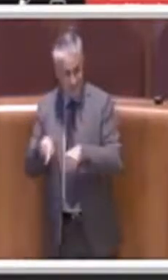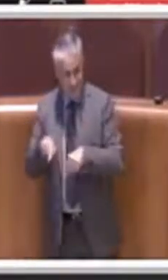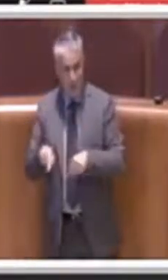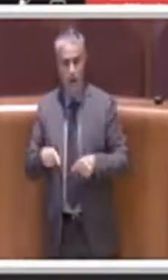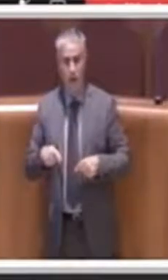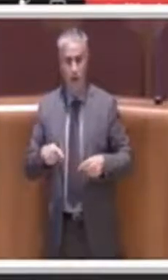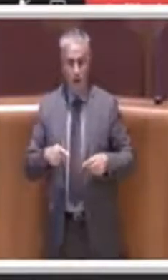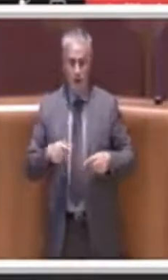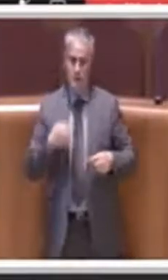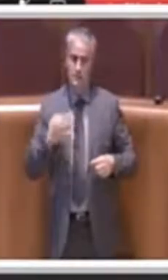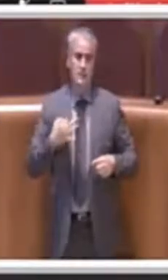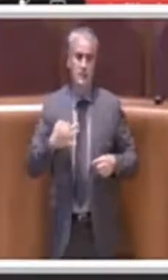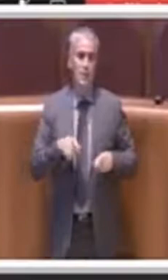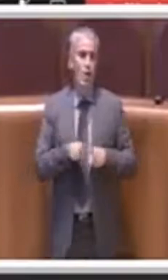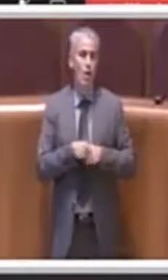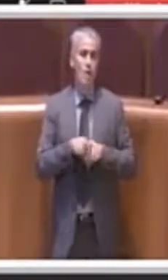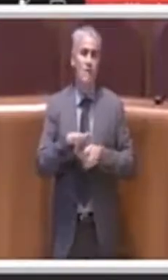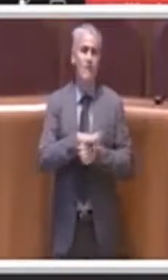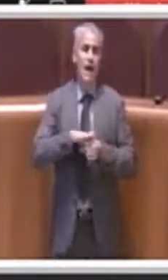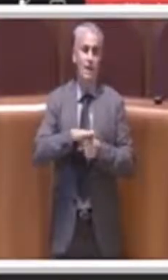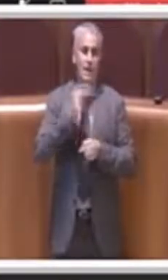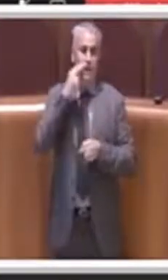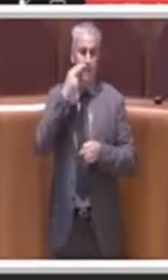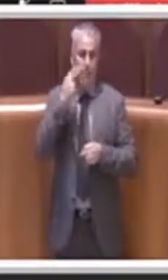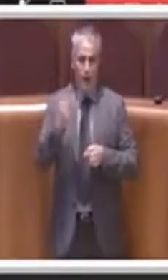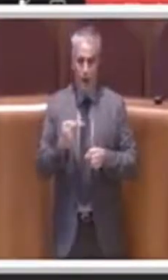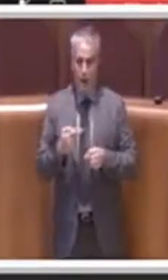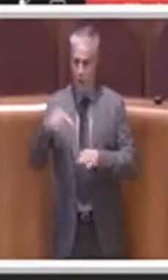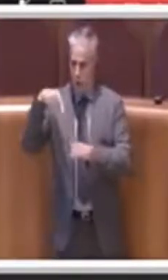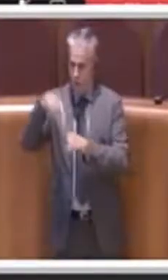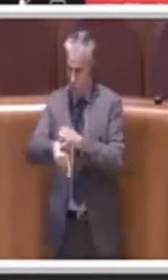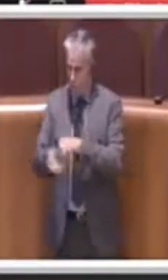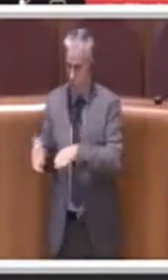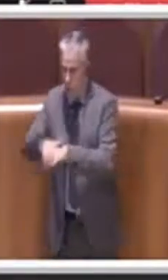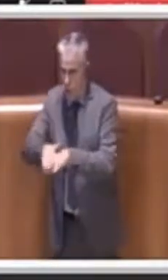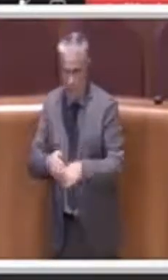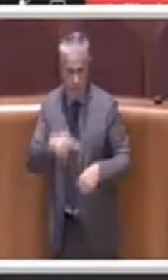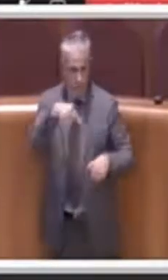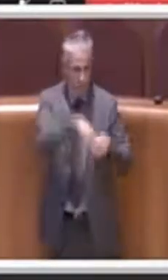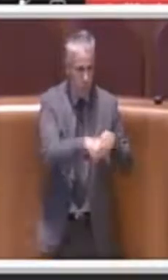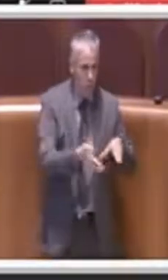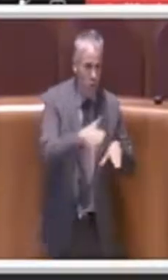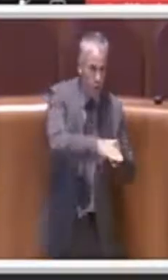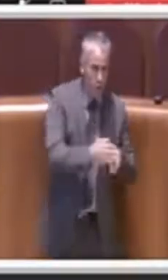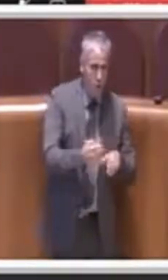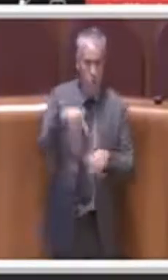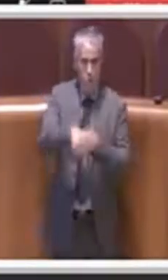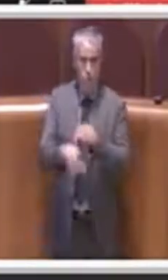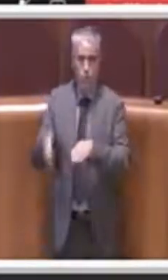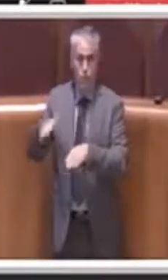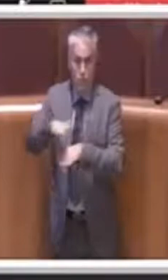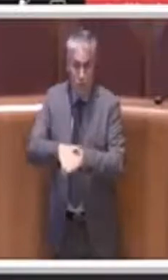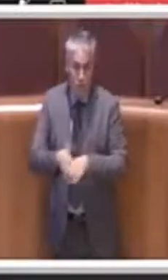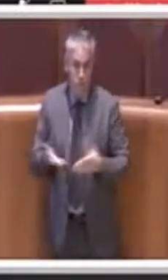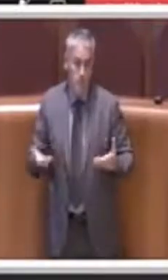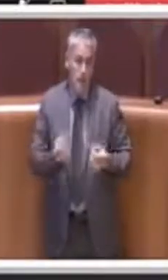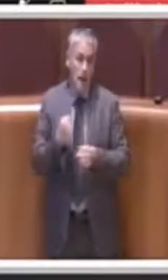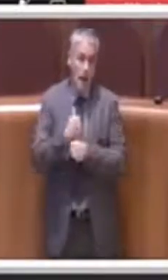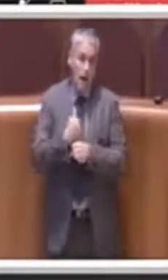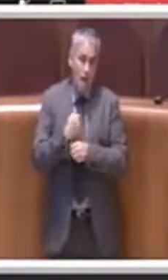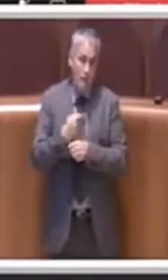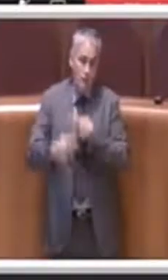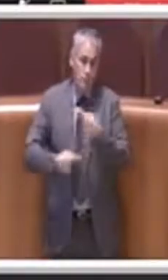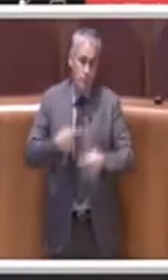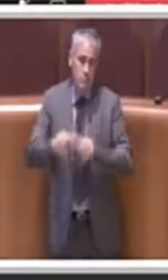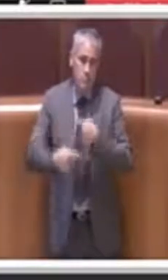della diligenza del buon padre di famiglia, quello di mettere a posto i conti, che continua ovviamente con il lavoro anche da parte